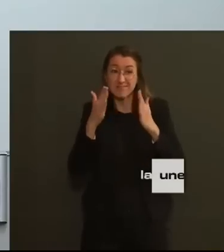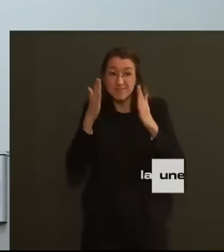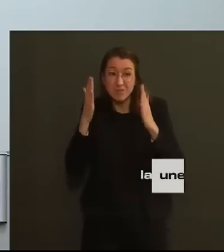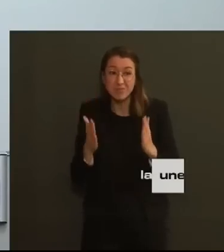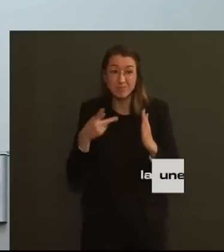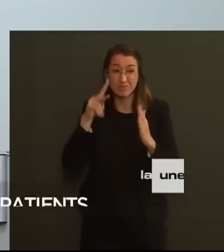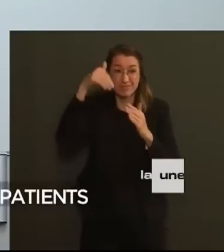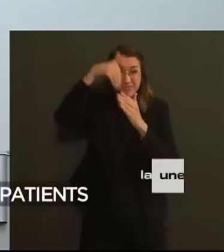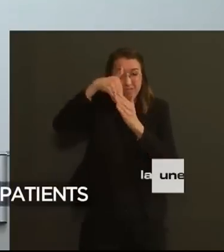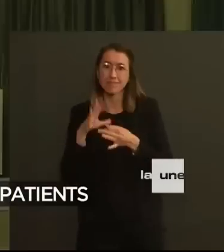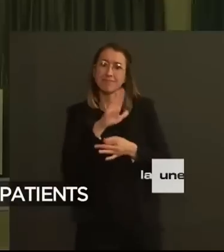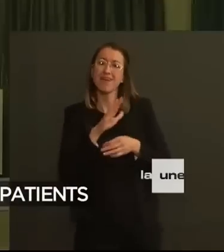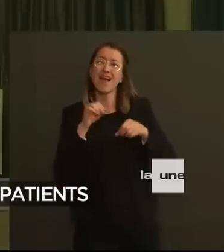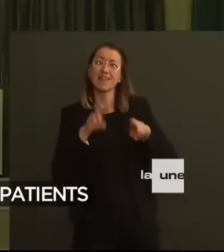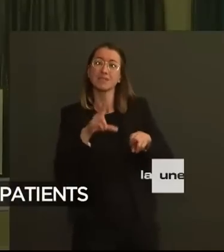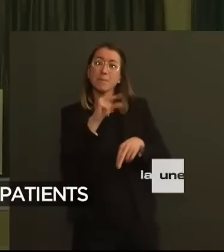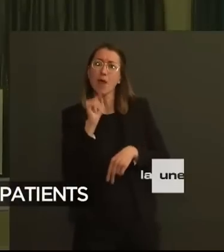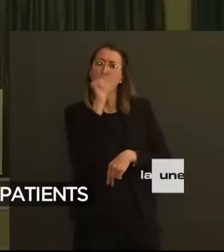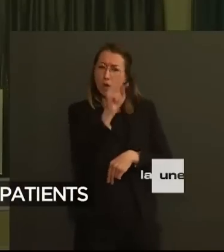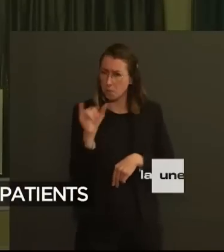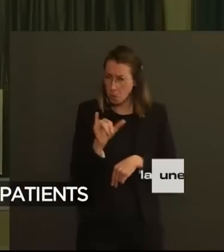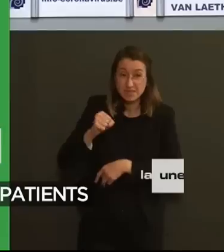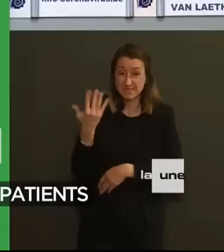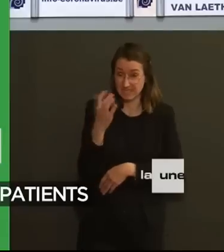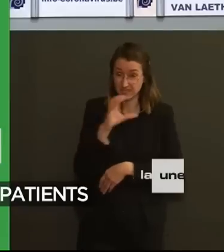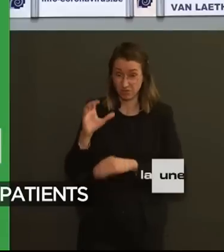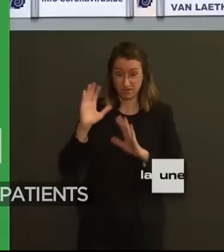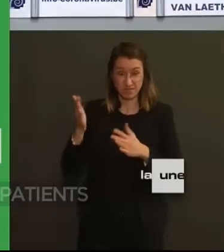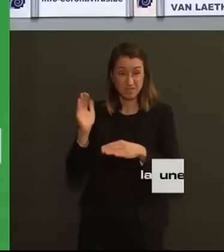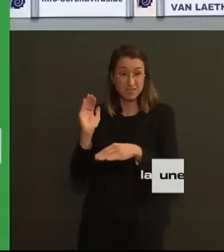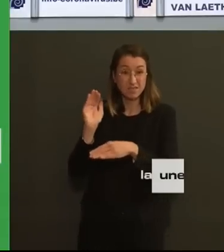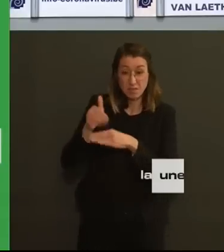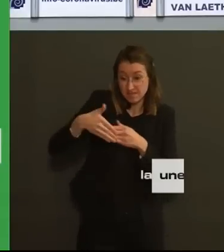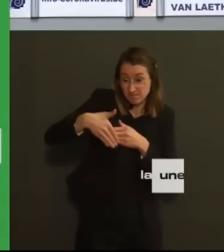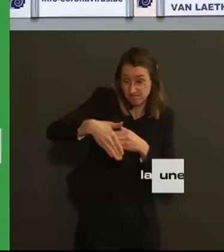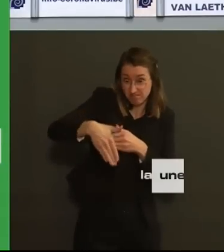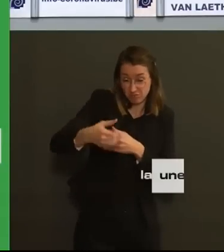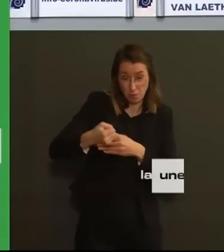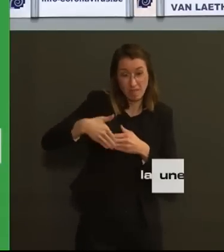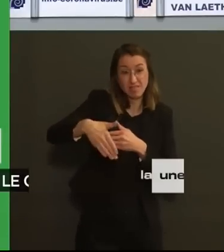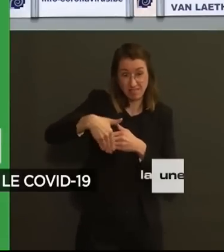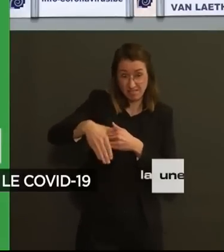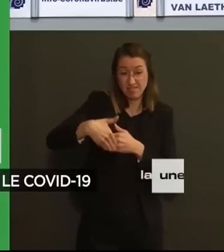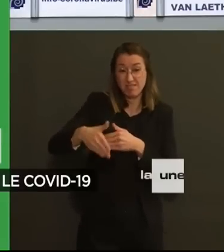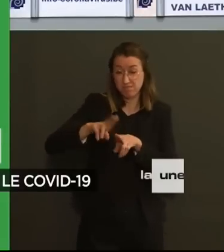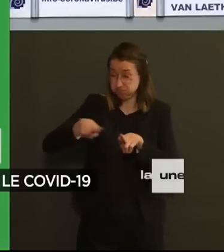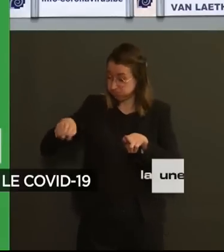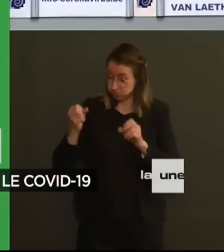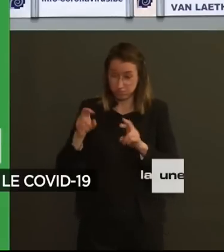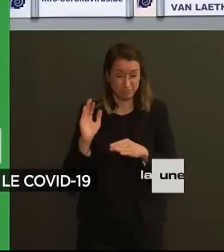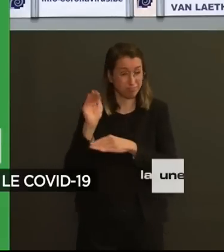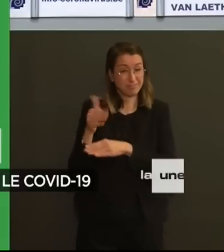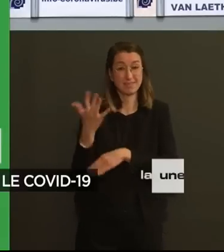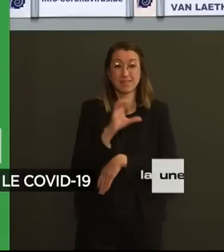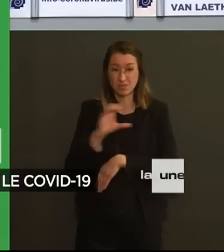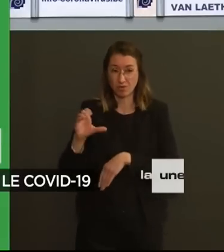les derniers chiffres. On va entendre Ivan Latem. Écoutez. Tout ce qui est, quel que soit l'impact des mesures, plus ou moins réelles,